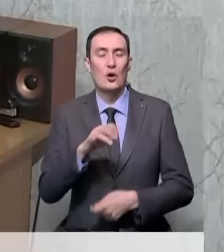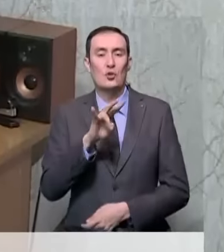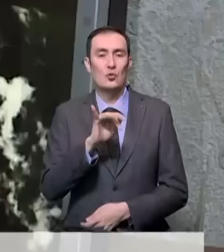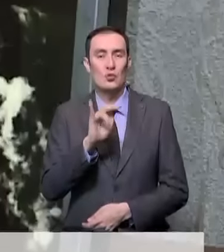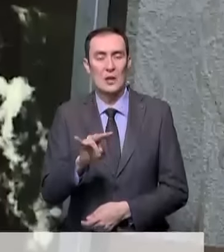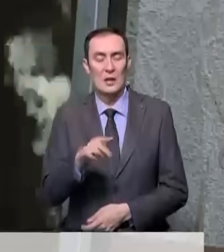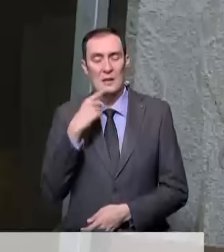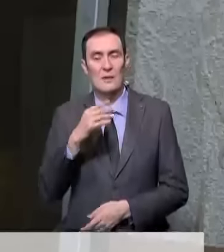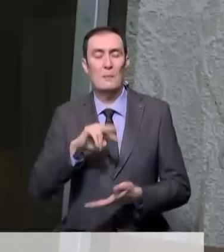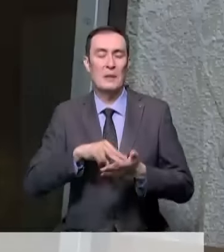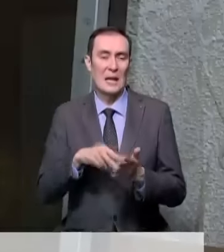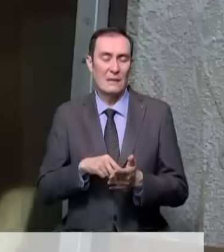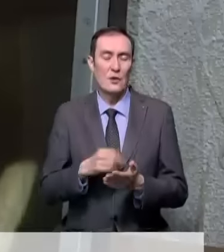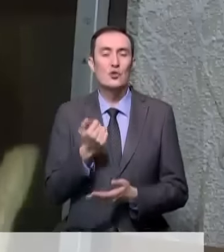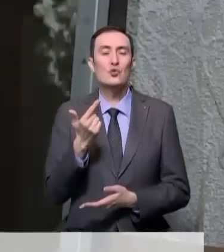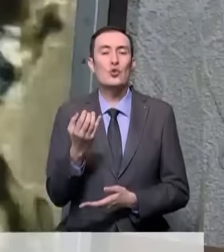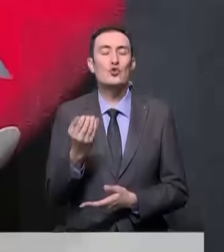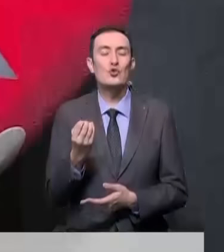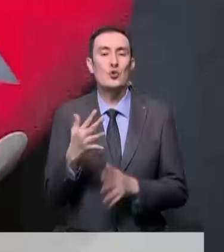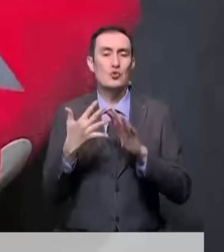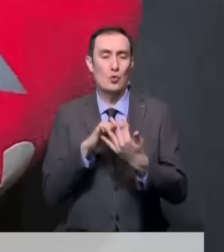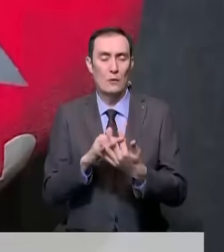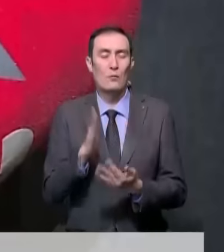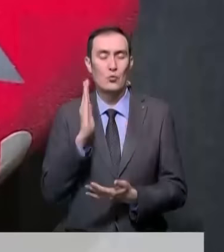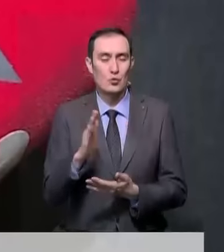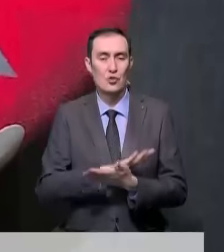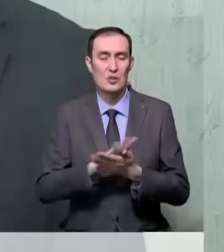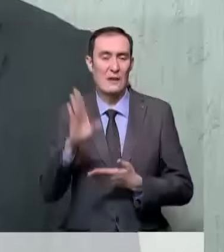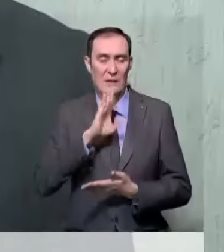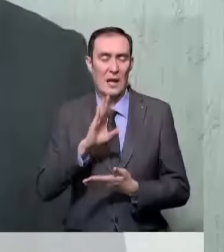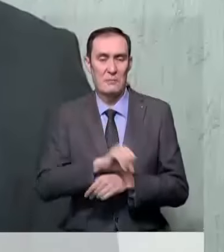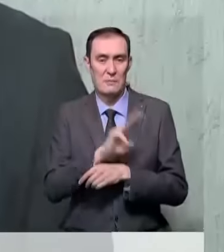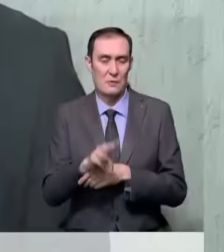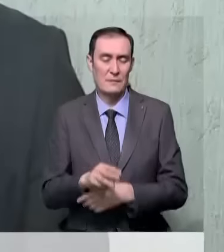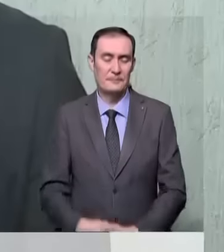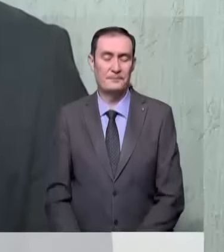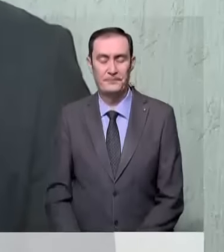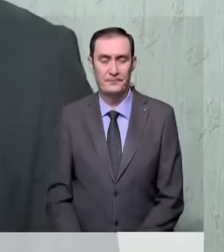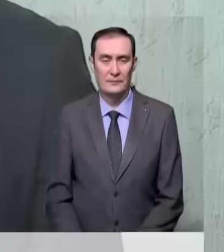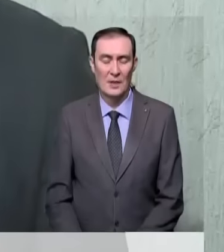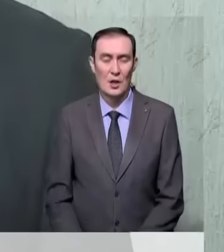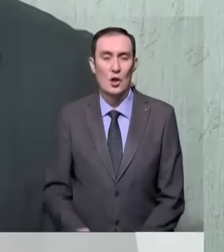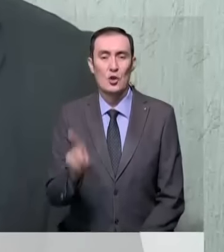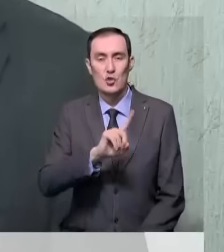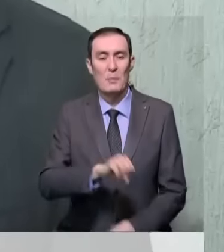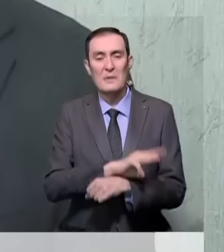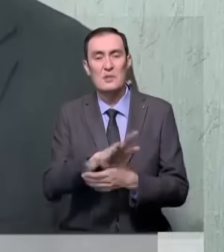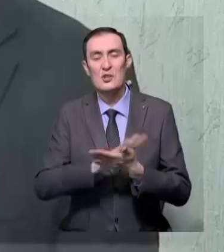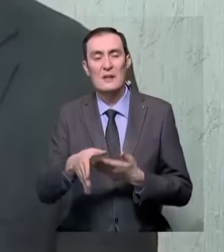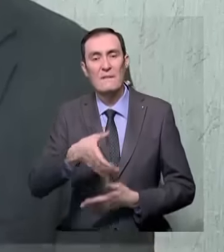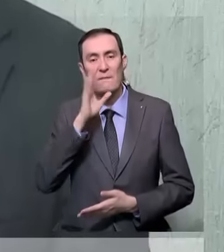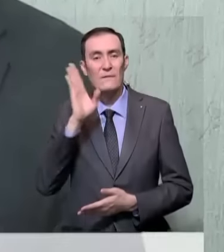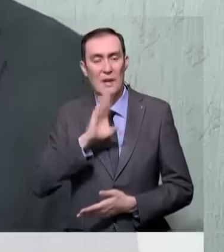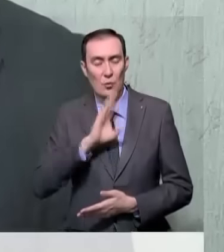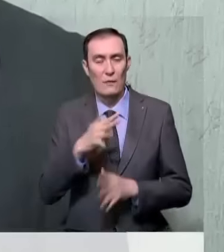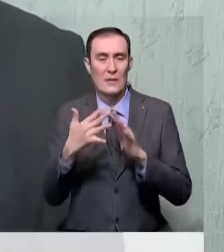Оралбаев поделился планами, в скольких еще селах жители вскоре получат чистую воду. Для обеспечения чистой питьевой водой